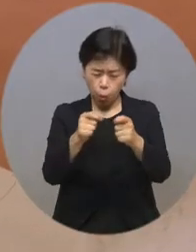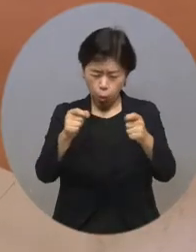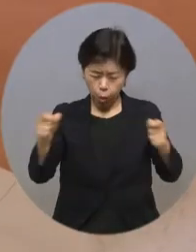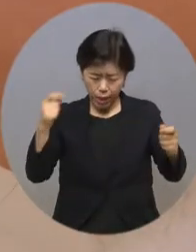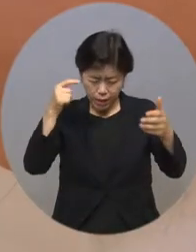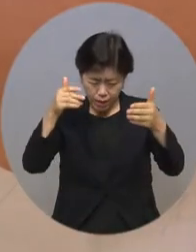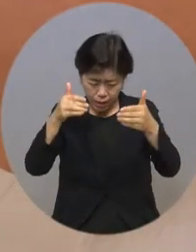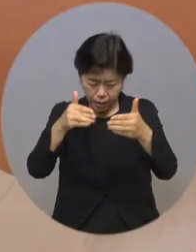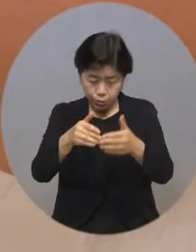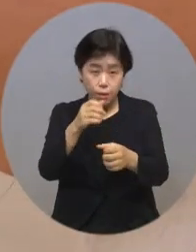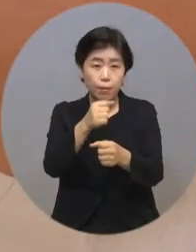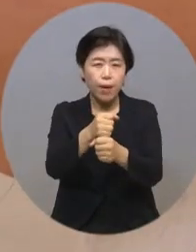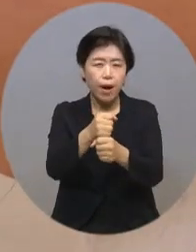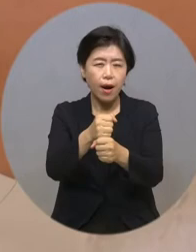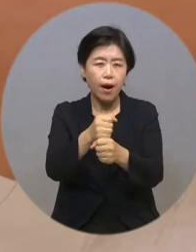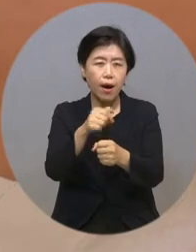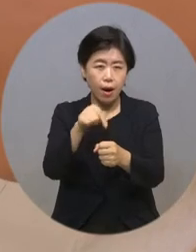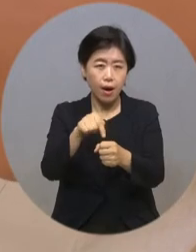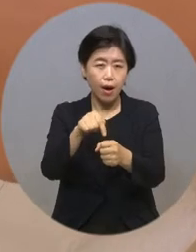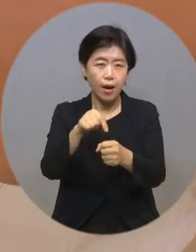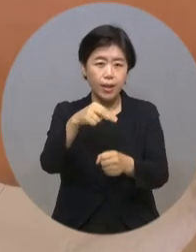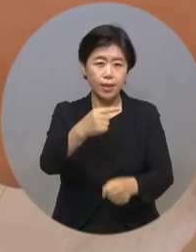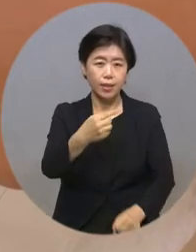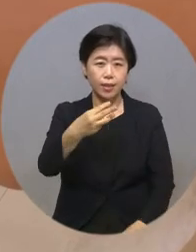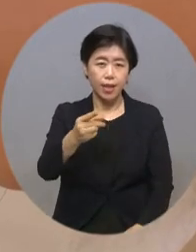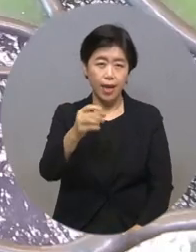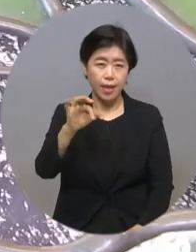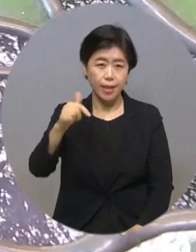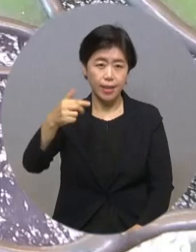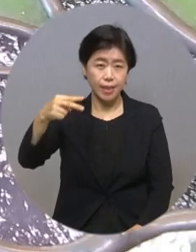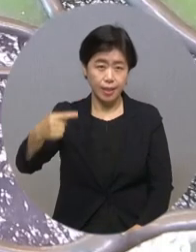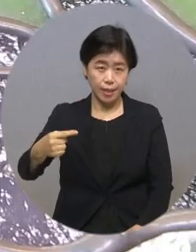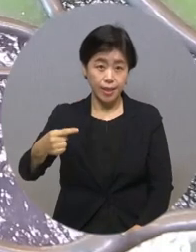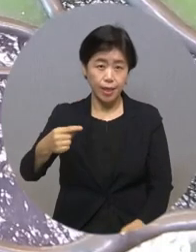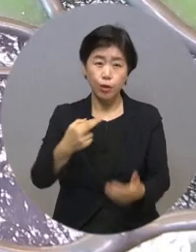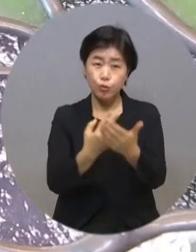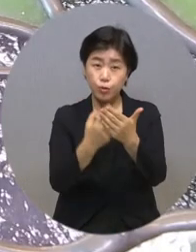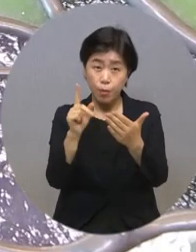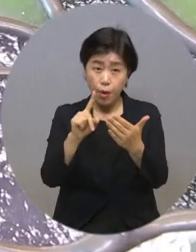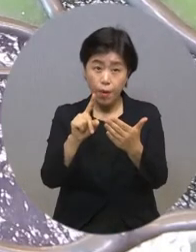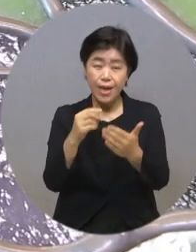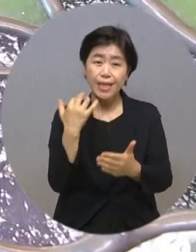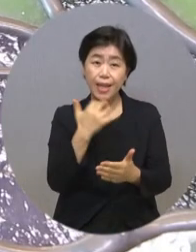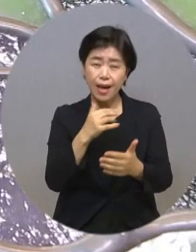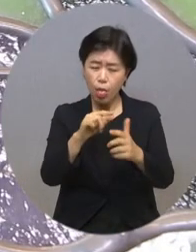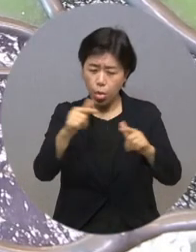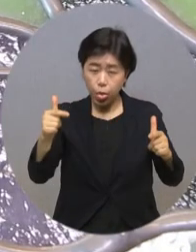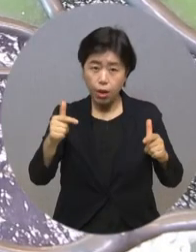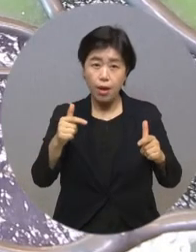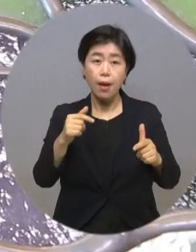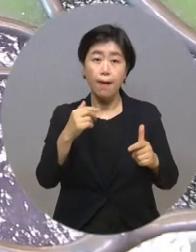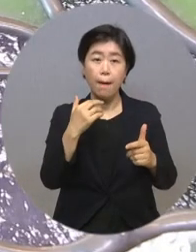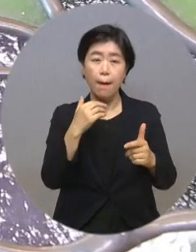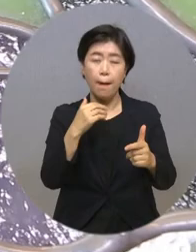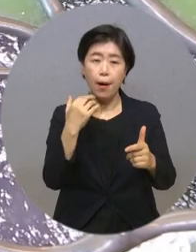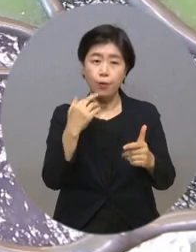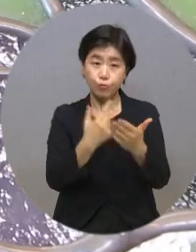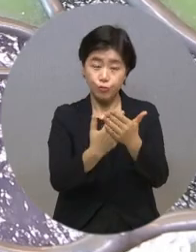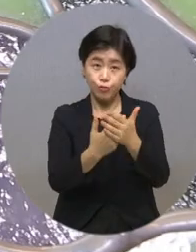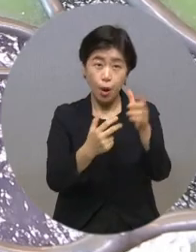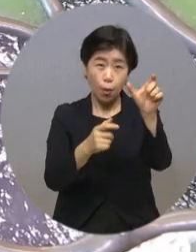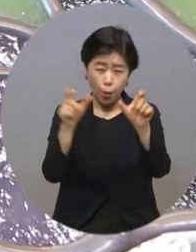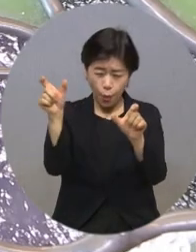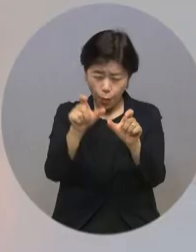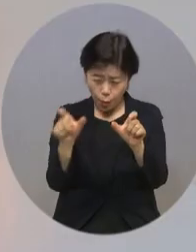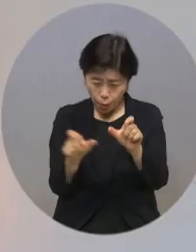집중해 완성한 작품 스테인드 글라스는 색색의 유리 조각들이 모여 빛이 투과되면 신비로움을